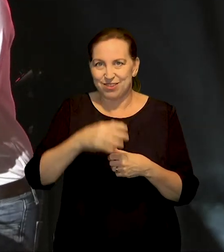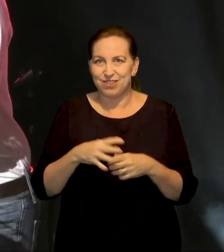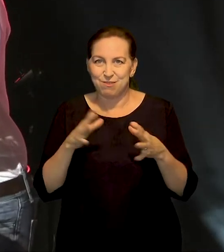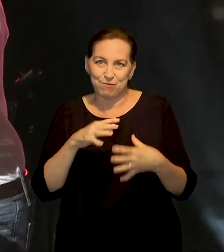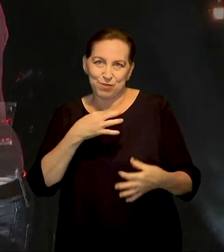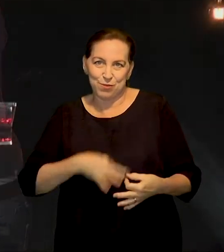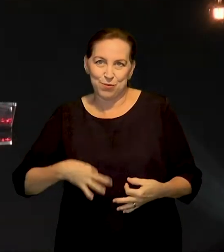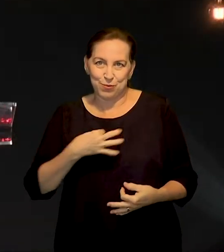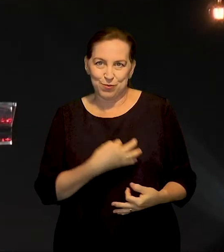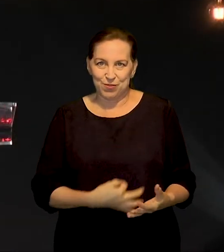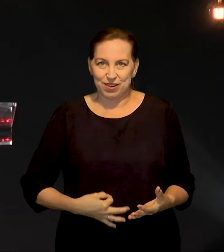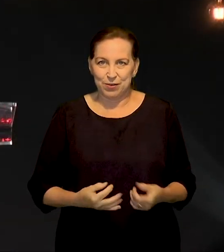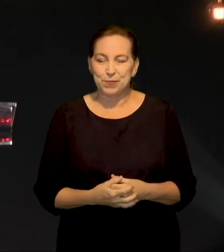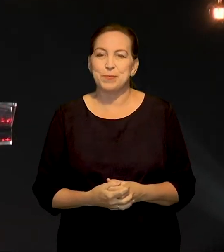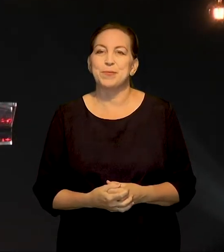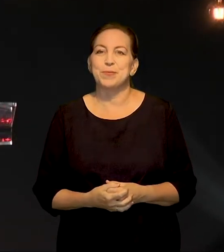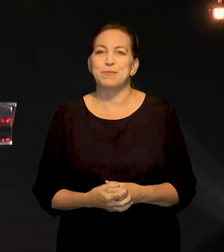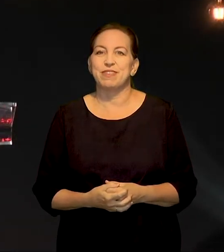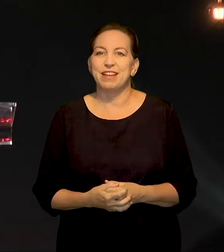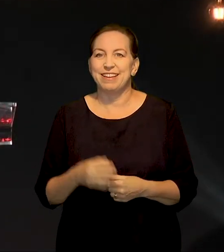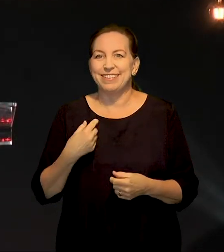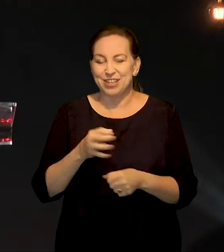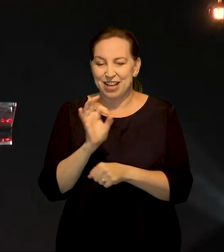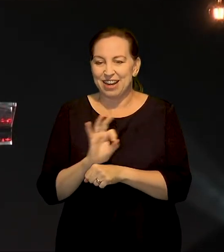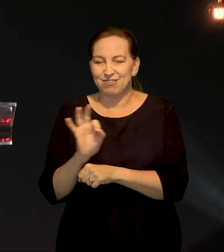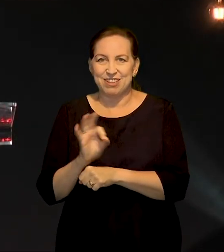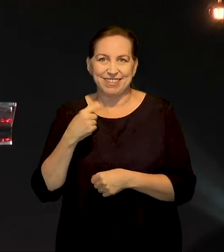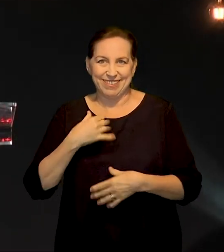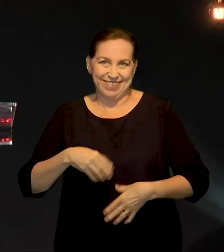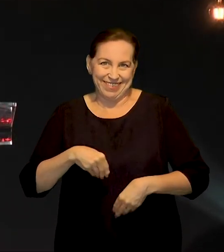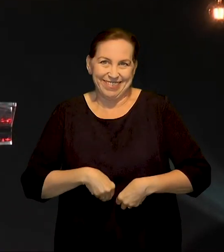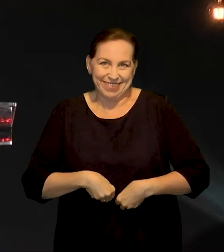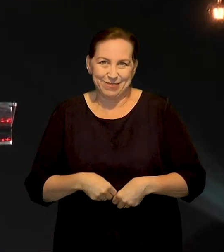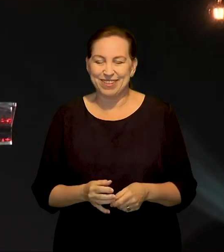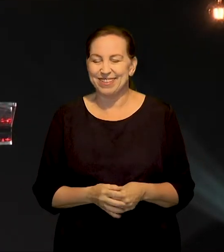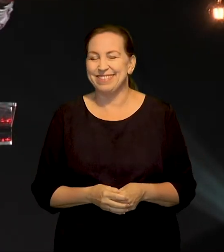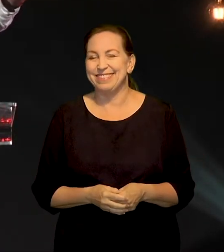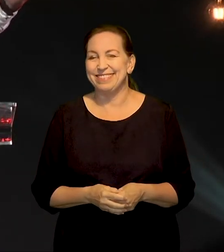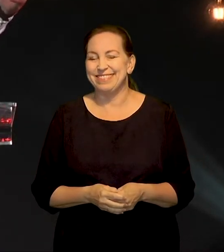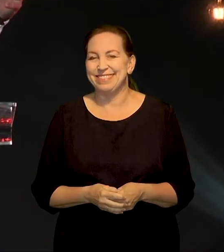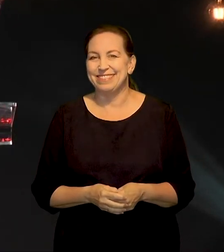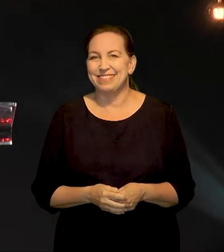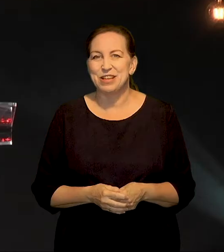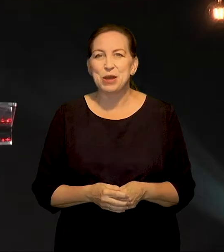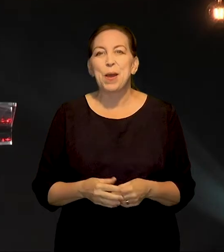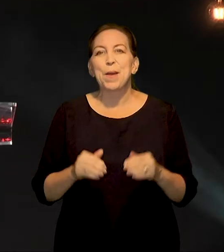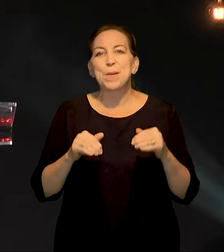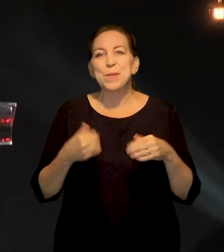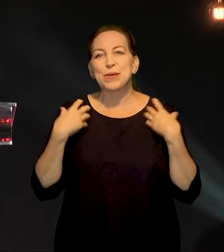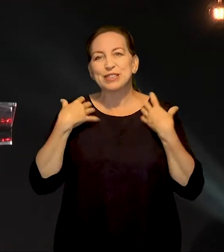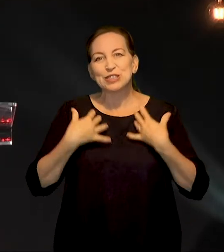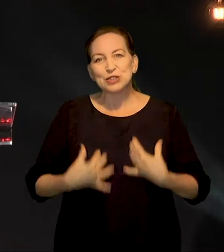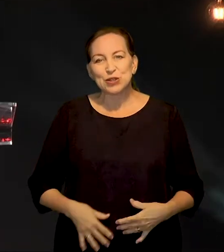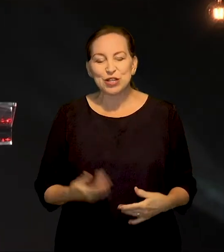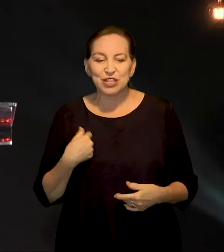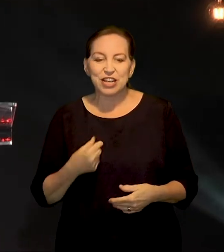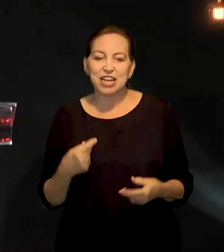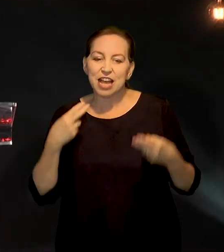Ale właściciel winnicy upodobał sobie i przyprowadził ludzi z godziny 17.